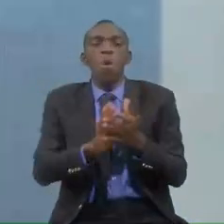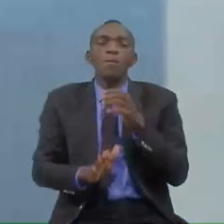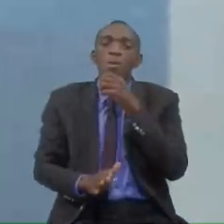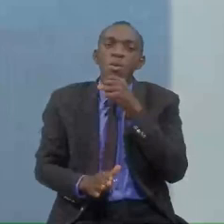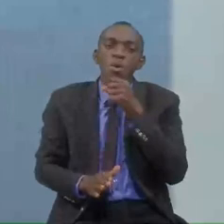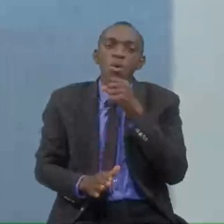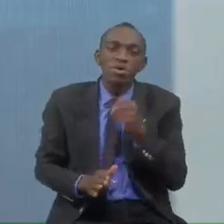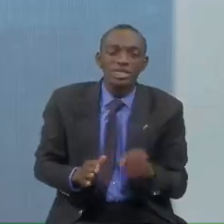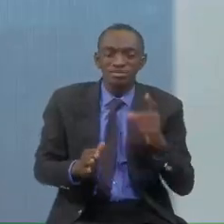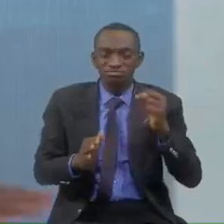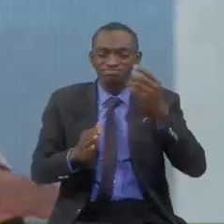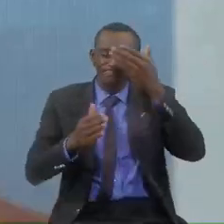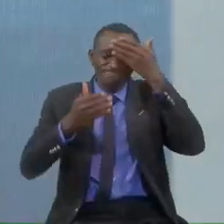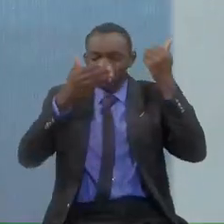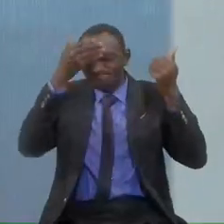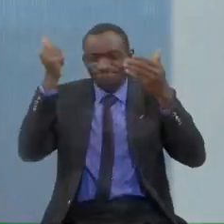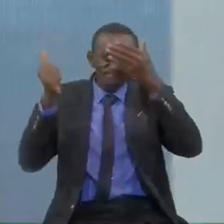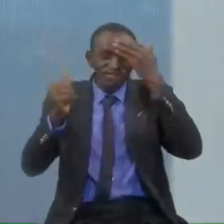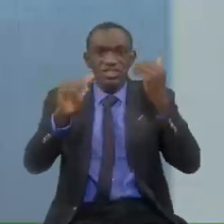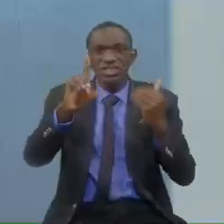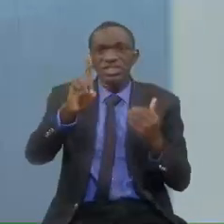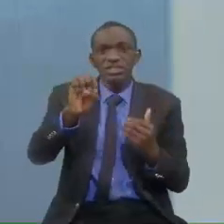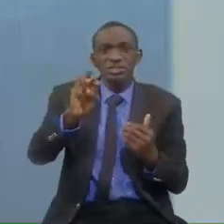alors il y a la démence,